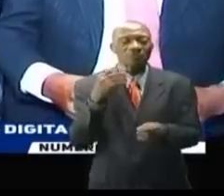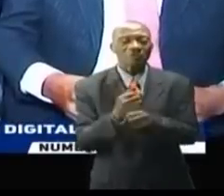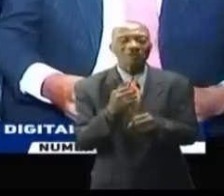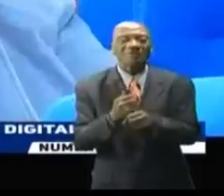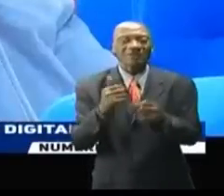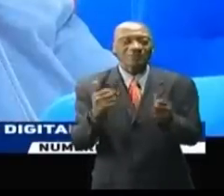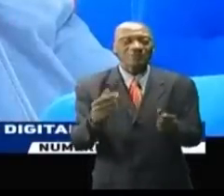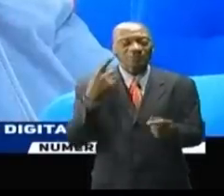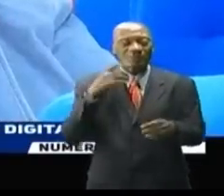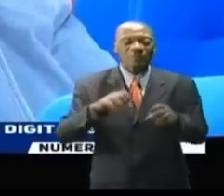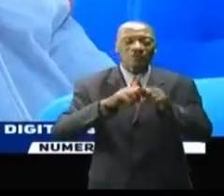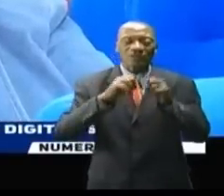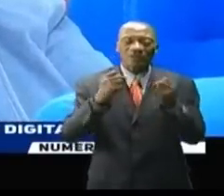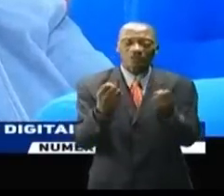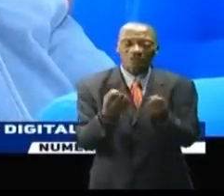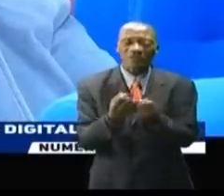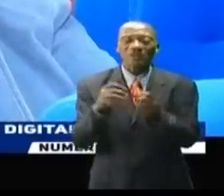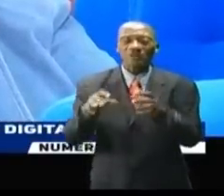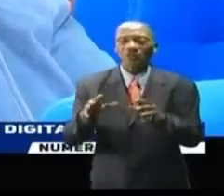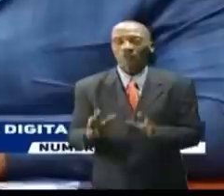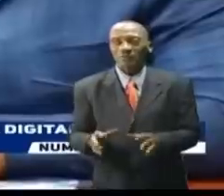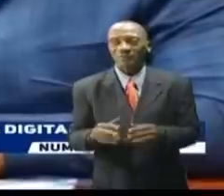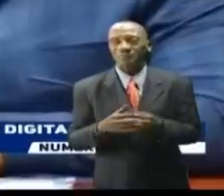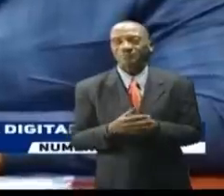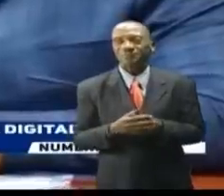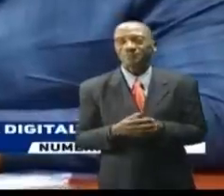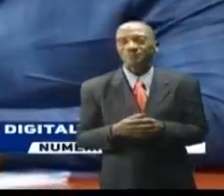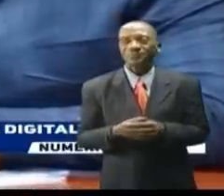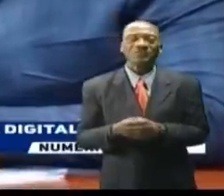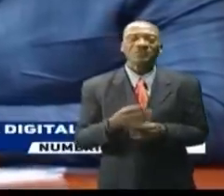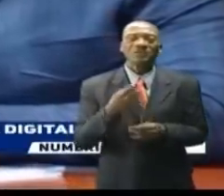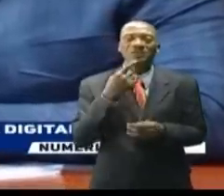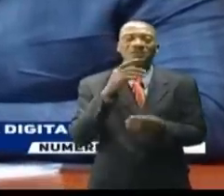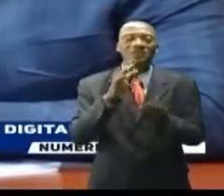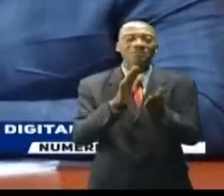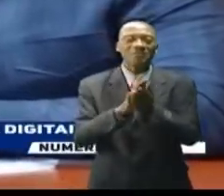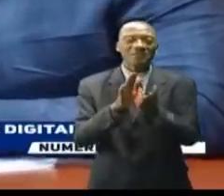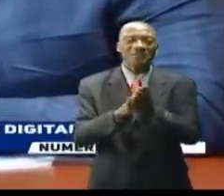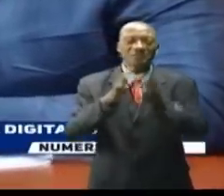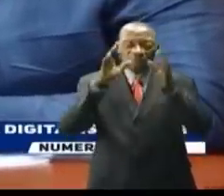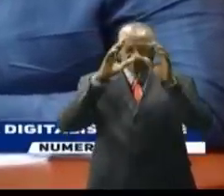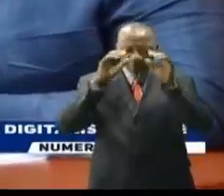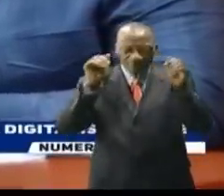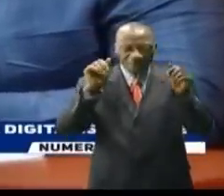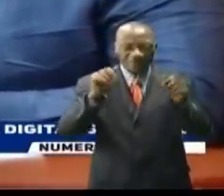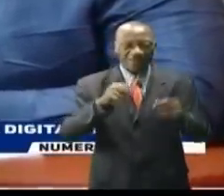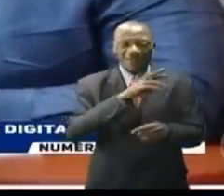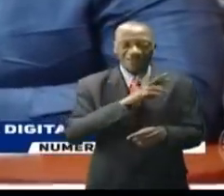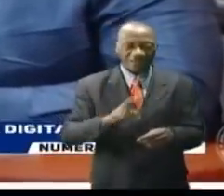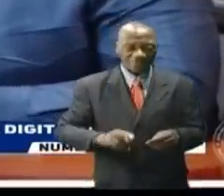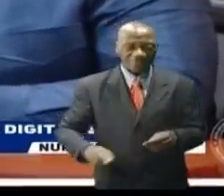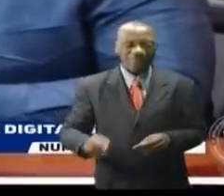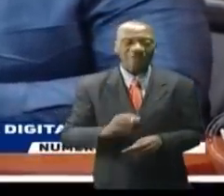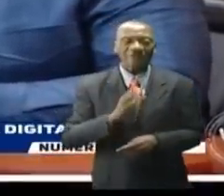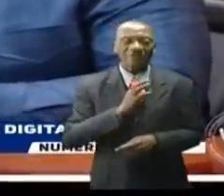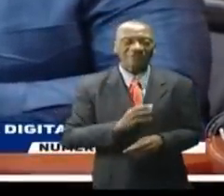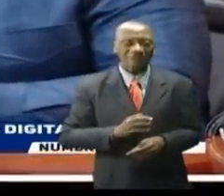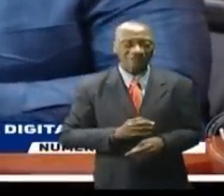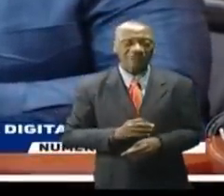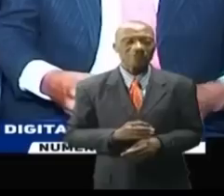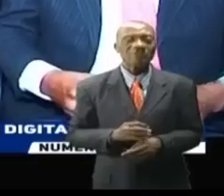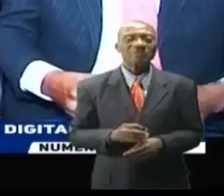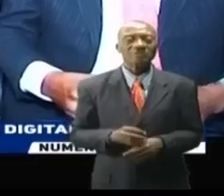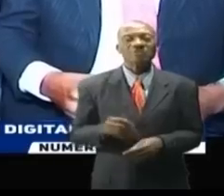entreprises COARES en sigle. Tout en rendant un vibrant hommage au président de la République, Félix-Antoine Tshisekedi, qui sous son impulsion,